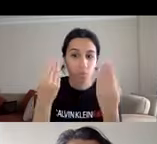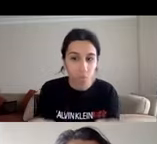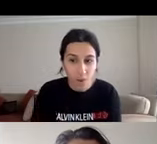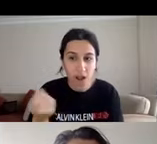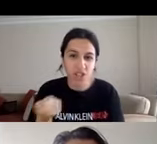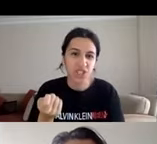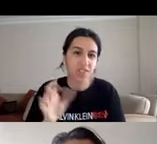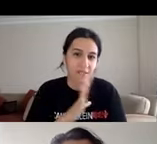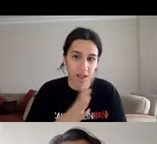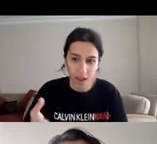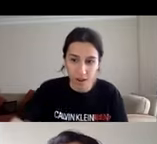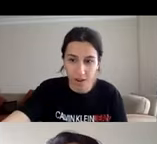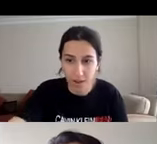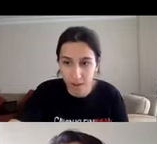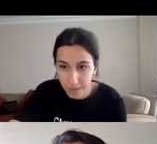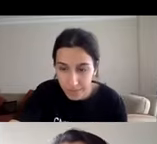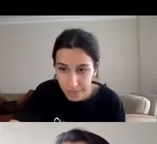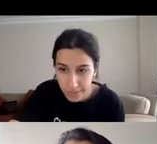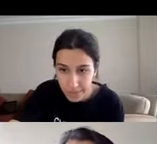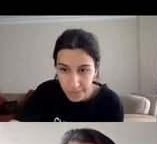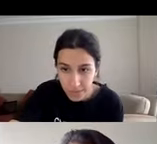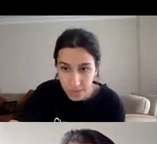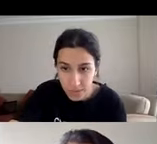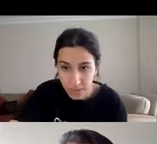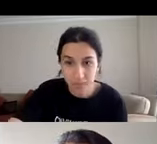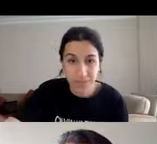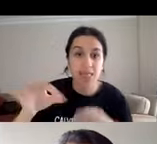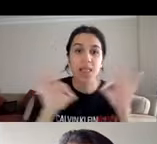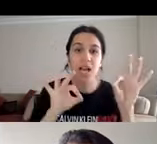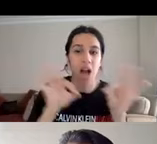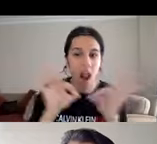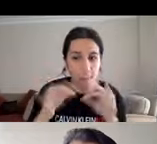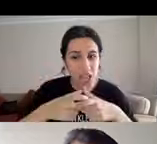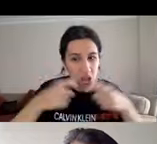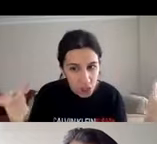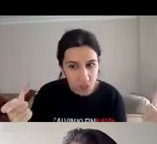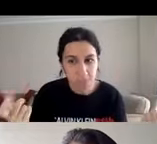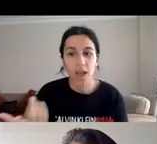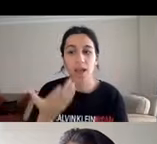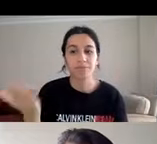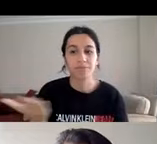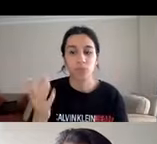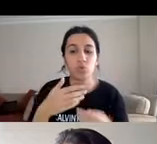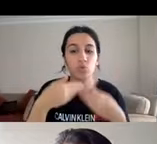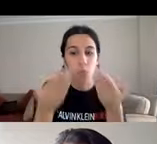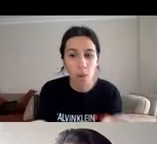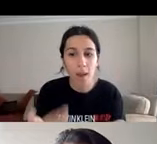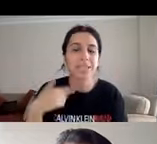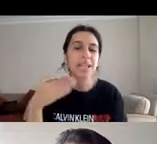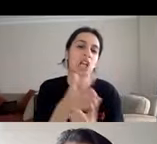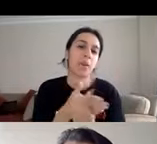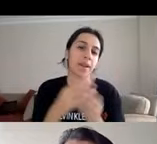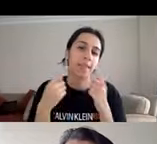kanallarda yani nitelikli etkili kullanıcı deneyimi tasarlama, geliştirme ve implemente edip sunma işine biz erişilebilirlik